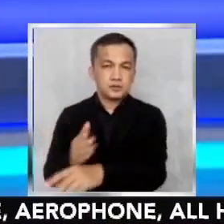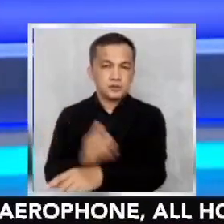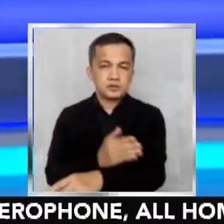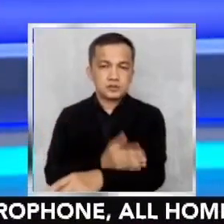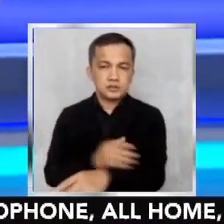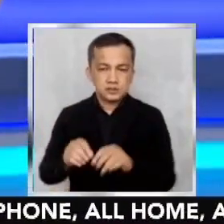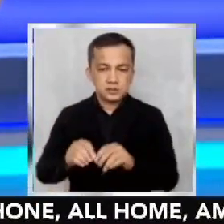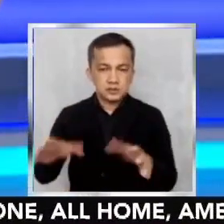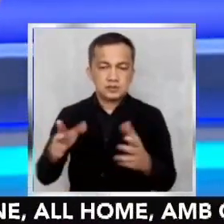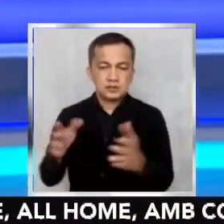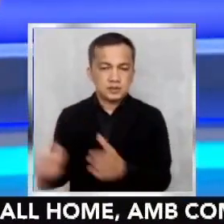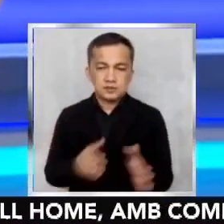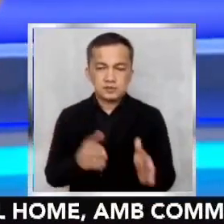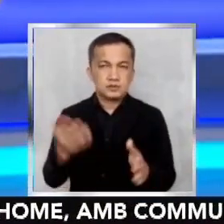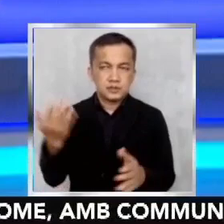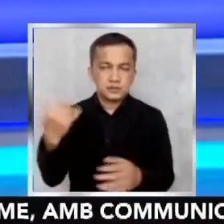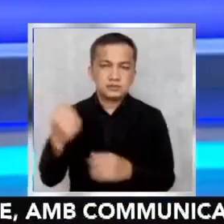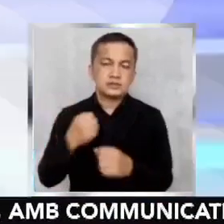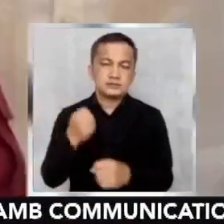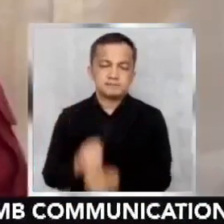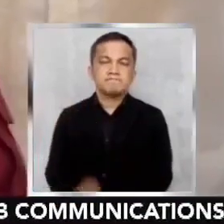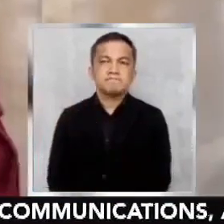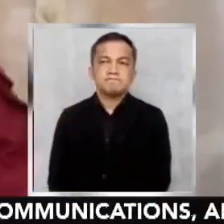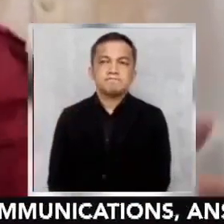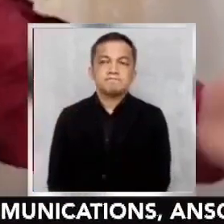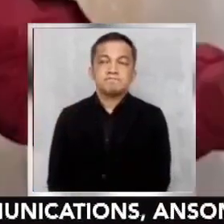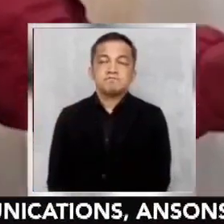plano noong nakaraang taon.